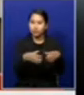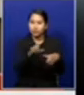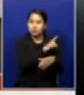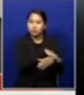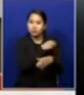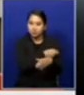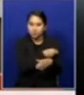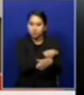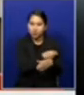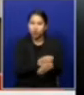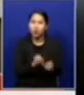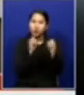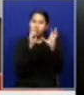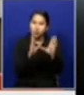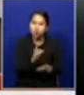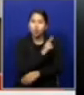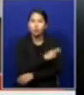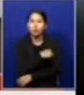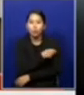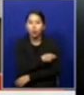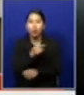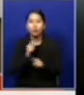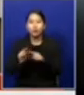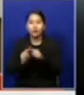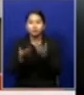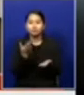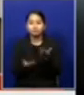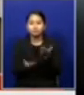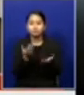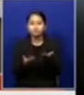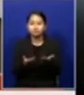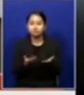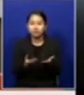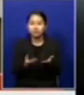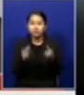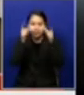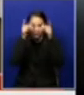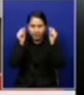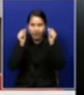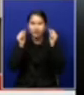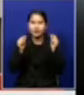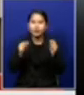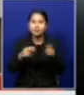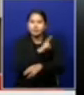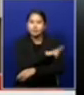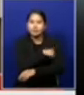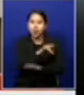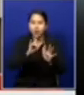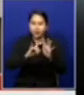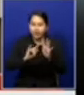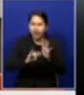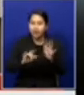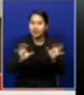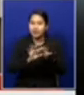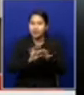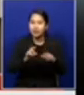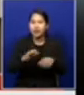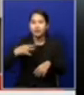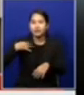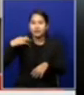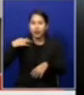ไม่ว่าจะเป็นอาจารย์แพทย์อาจารย์หมอหรือสาธารณสุขนะครับหรือเภสัชหรือคนที่มีส่วนเกี่ยวข้องอสมเนี่ย